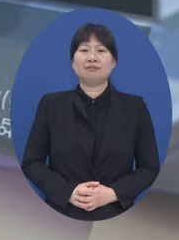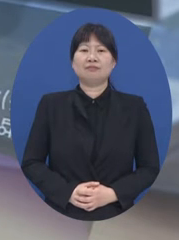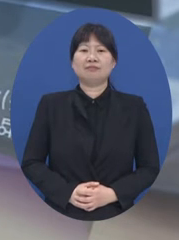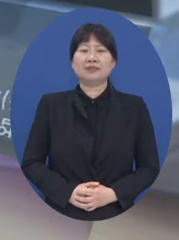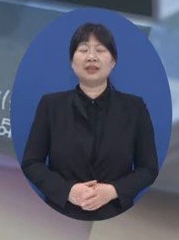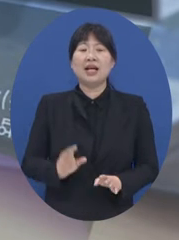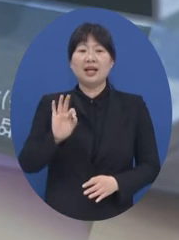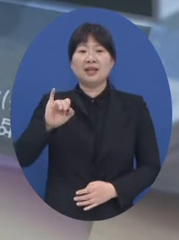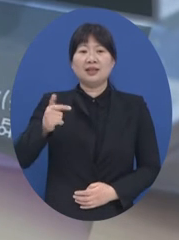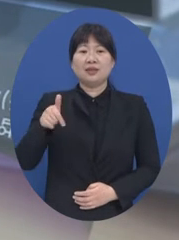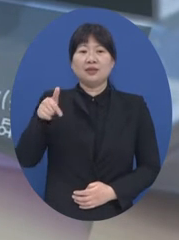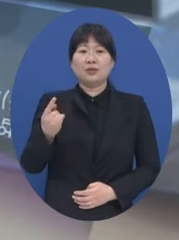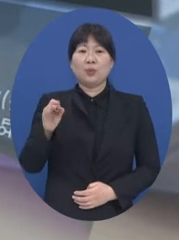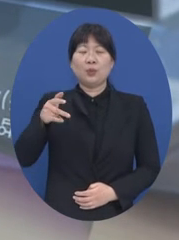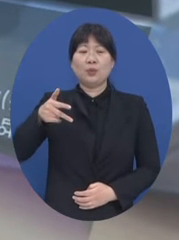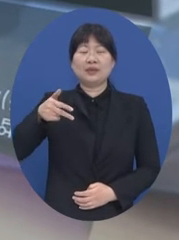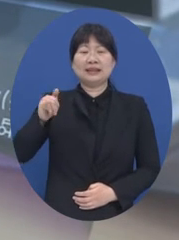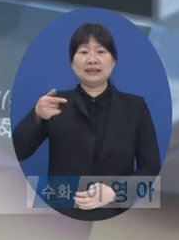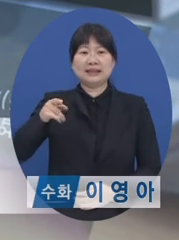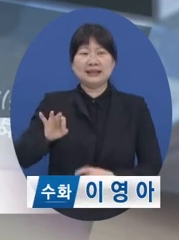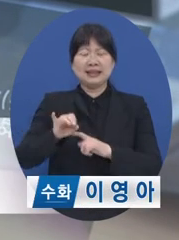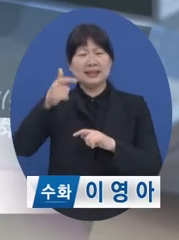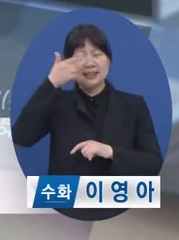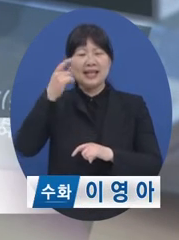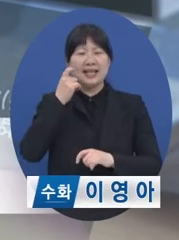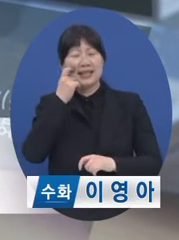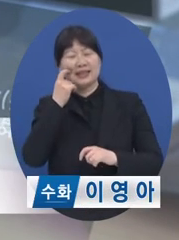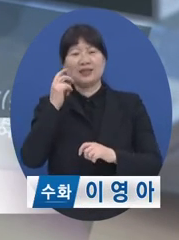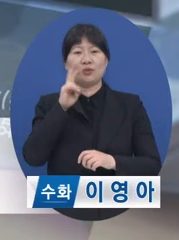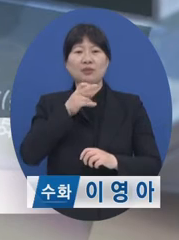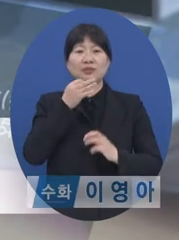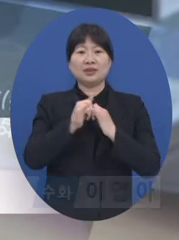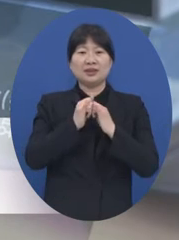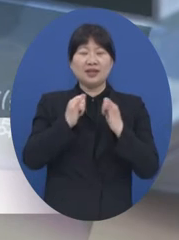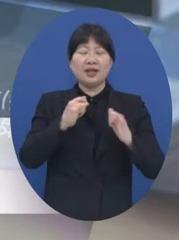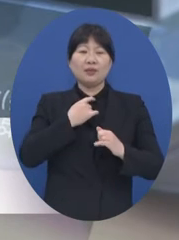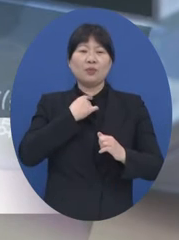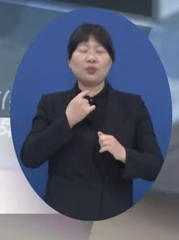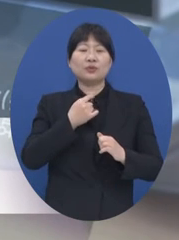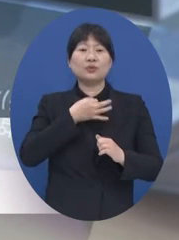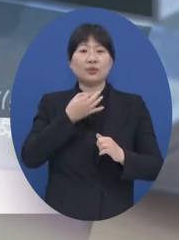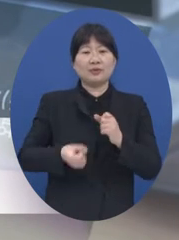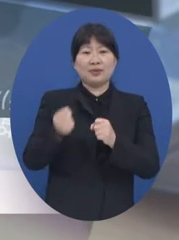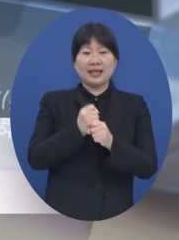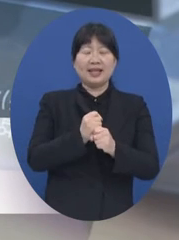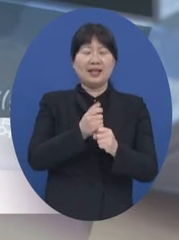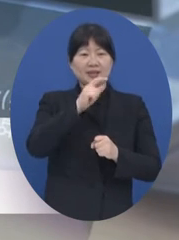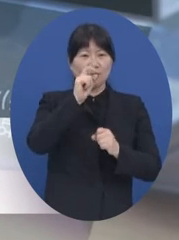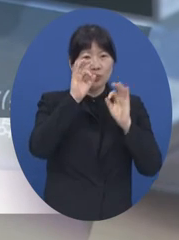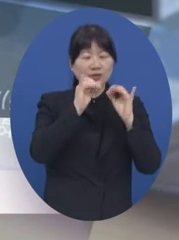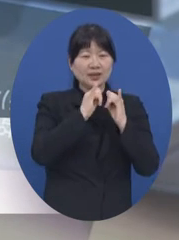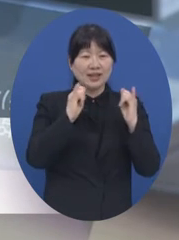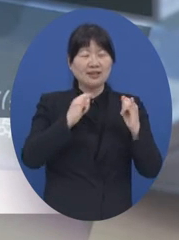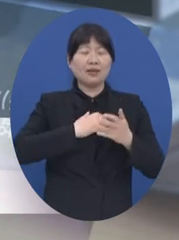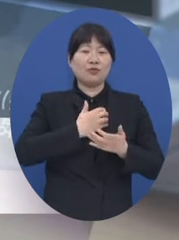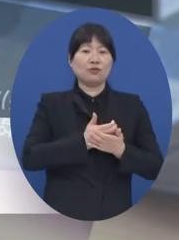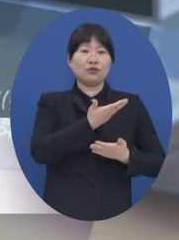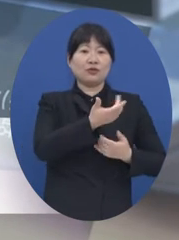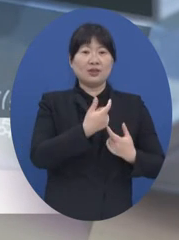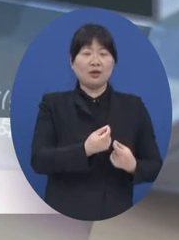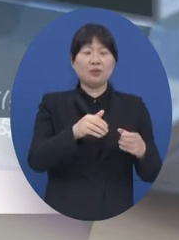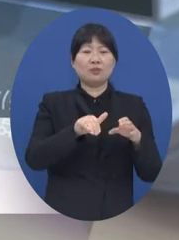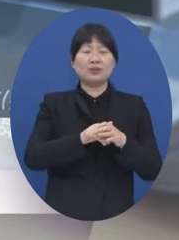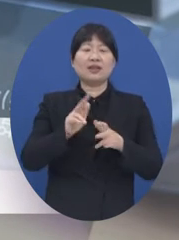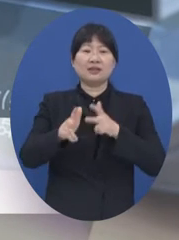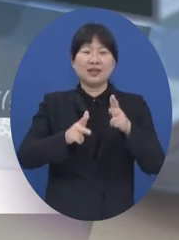인공지능으로 옛 인기 가수의 목소리를 보관해 시청자에게 감동을 안겨준 방송처럼 문화 산업과 기술을 결합한 문화